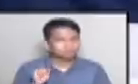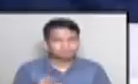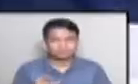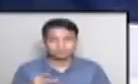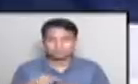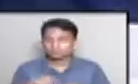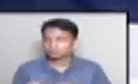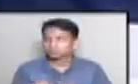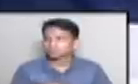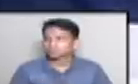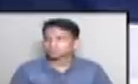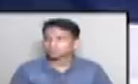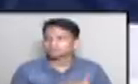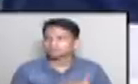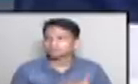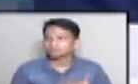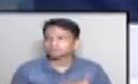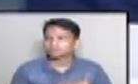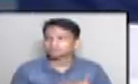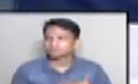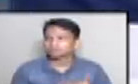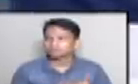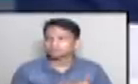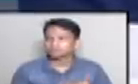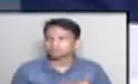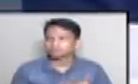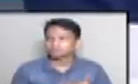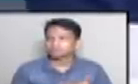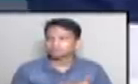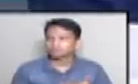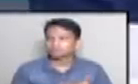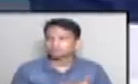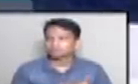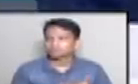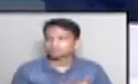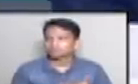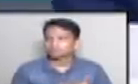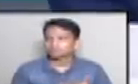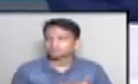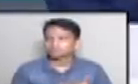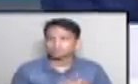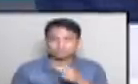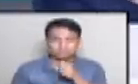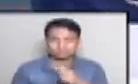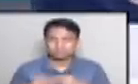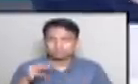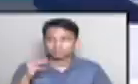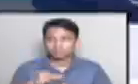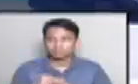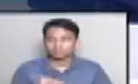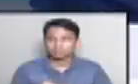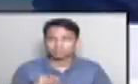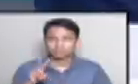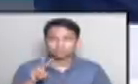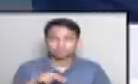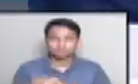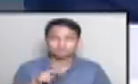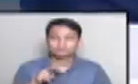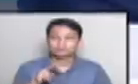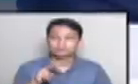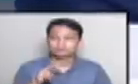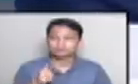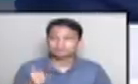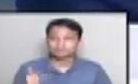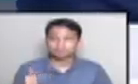holiday. Ano pa? Apat na. Tapos hindi pa kami minimum, sir. Ilan? Simula 2010.